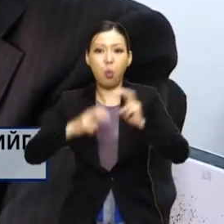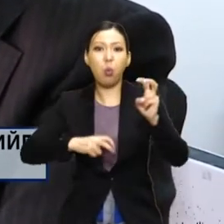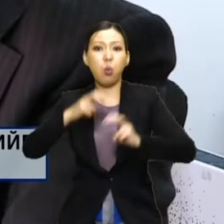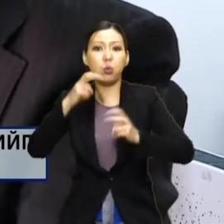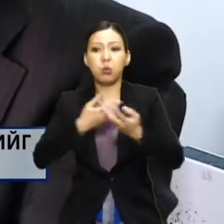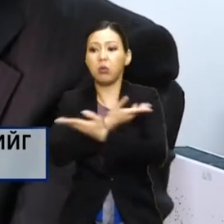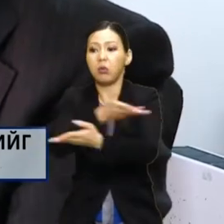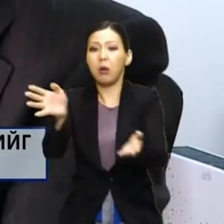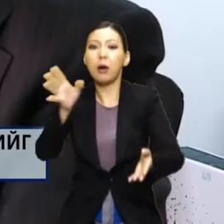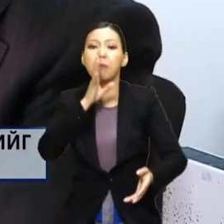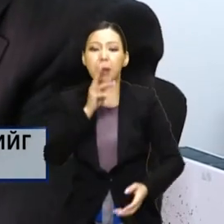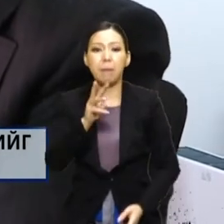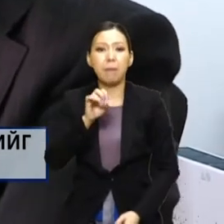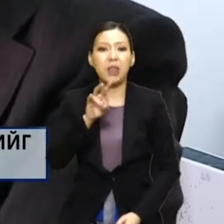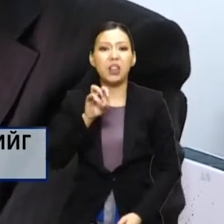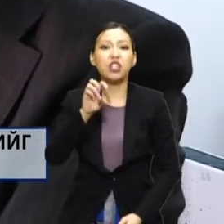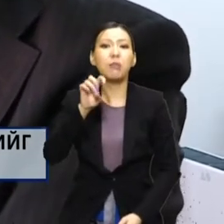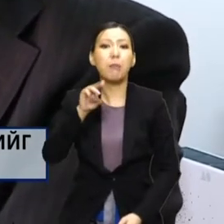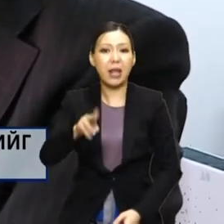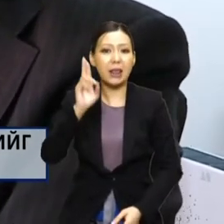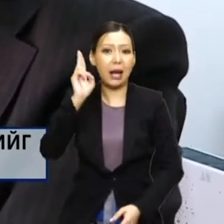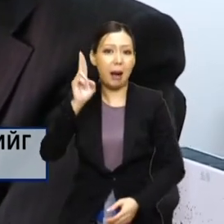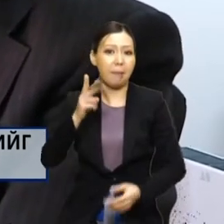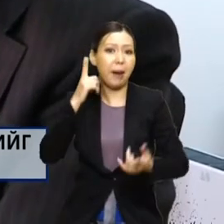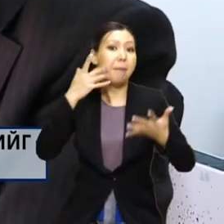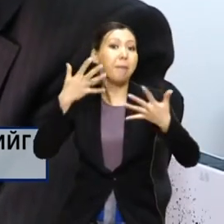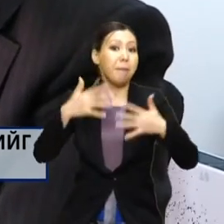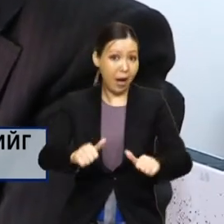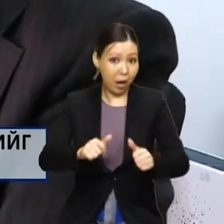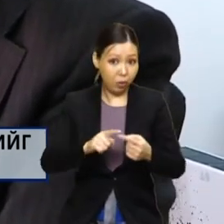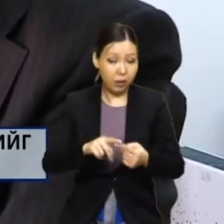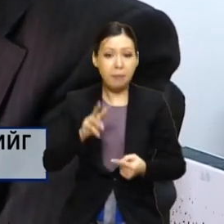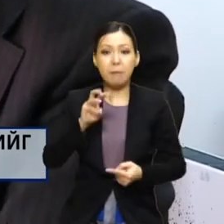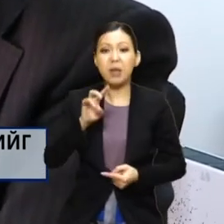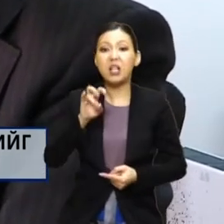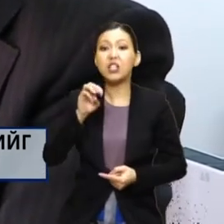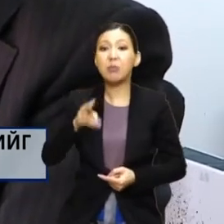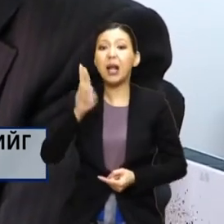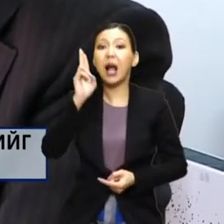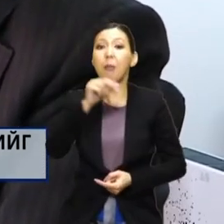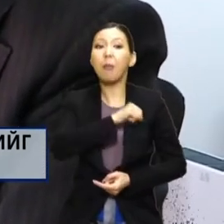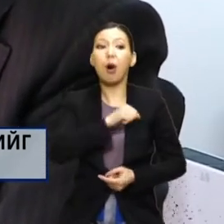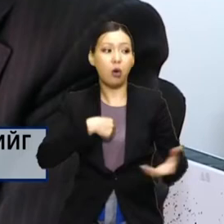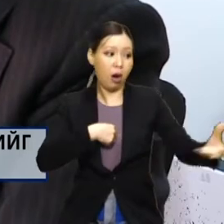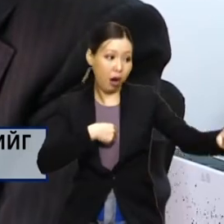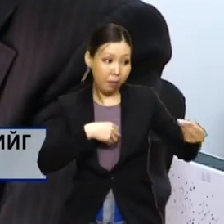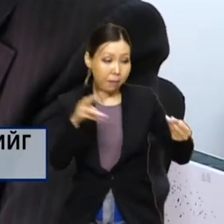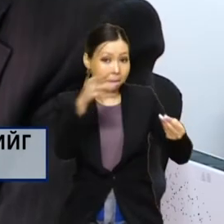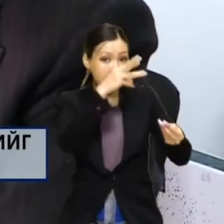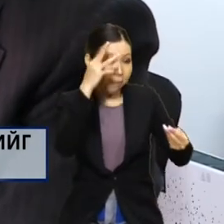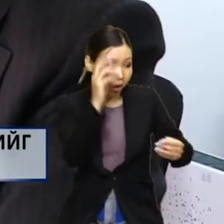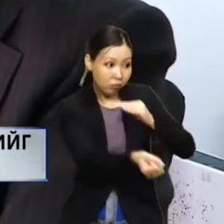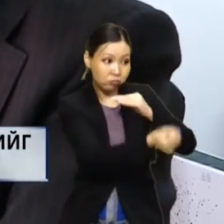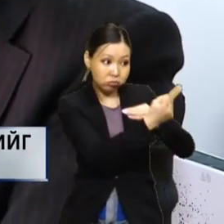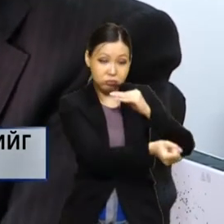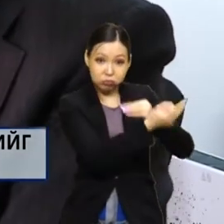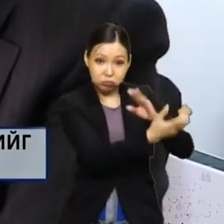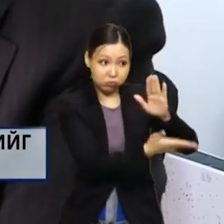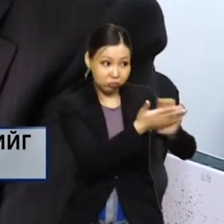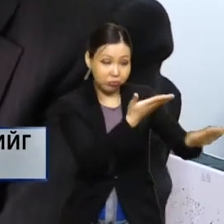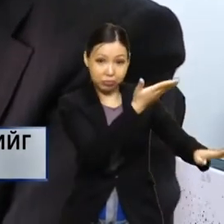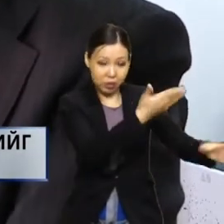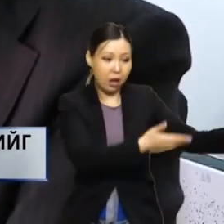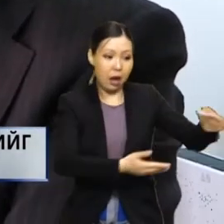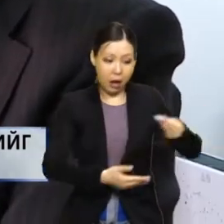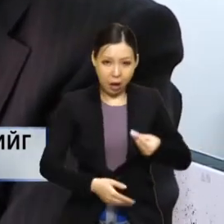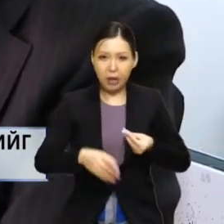менежментийн компани байгуулах. За тэр менежментийн компани одоо зах зээл рүү тэр мэдлэг инновацийн зуулчилдаг. Тинчэнээс олсон